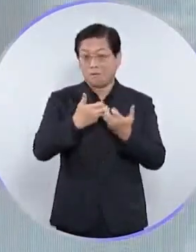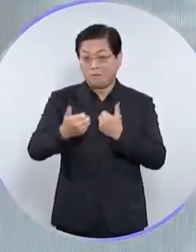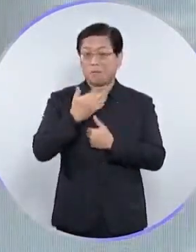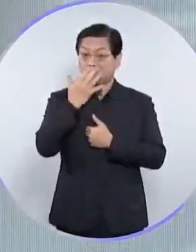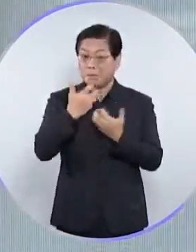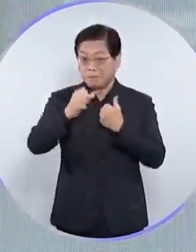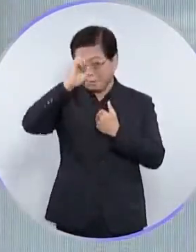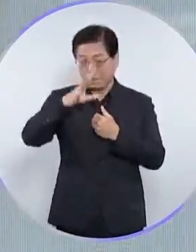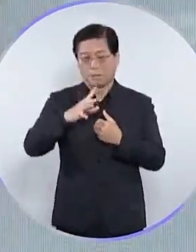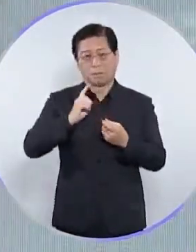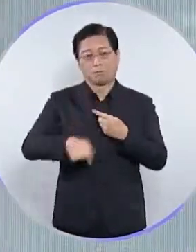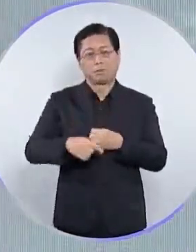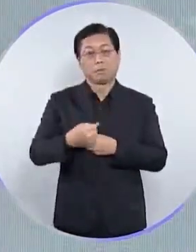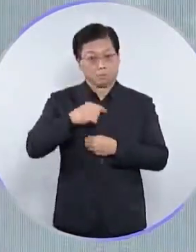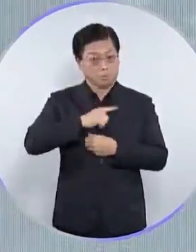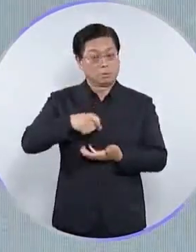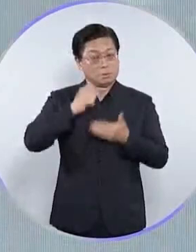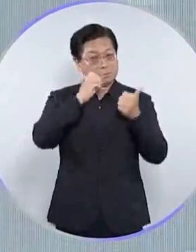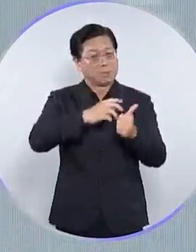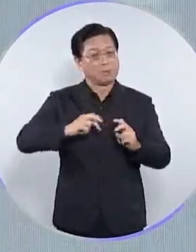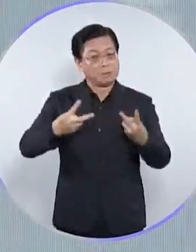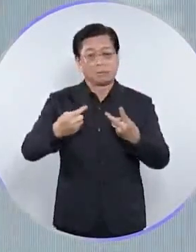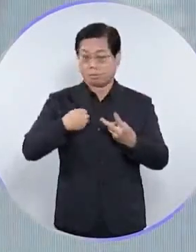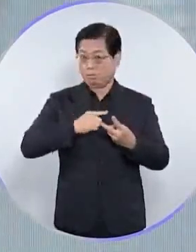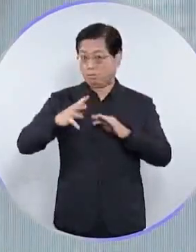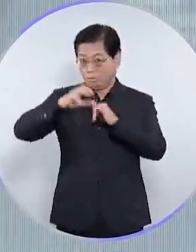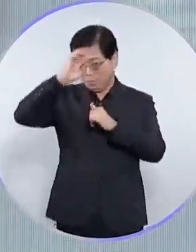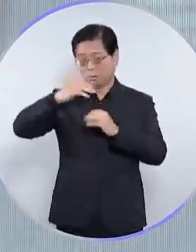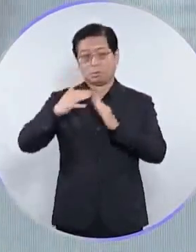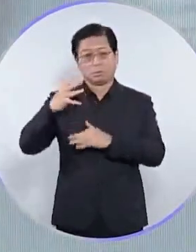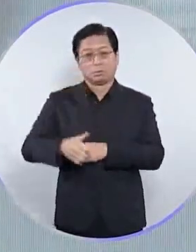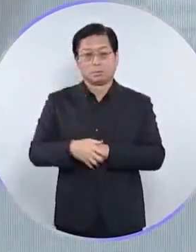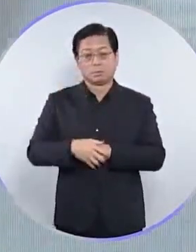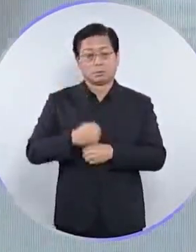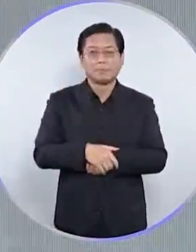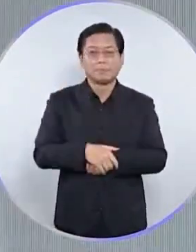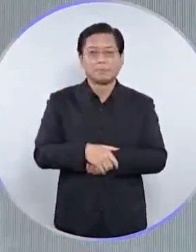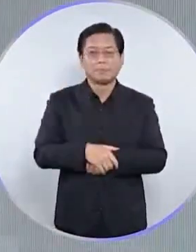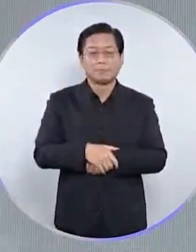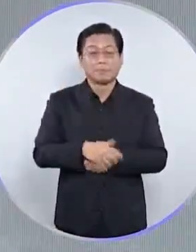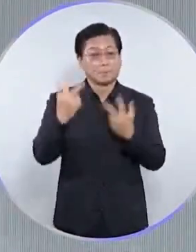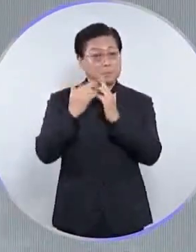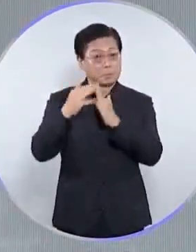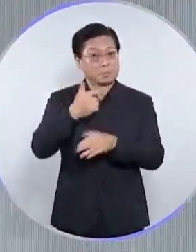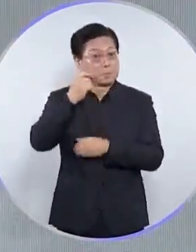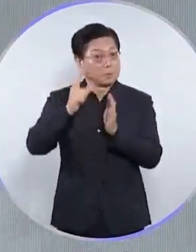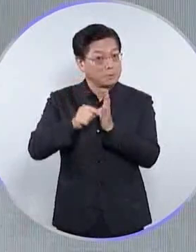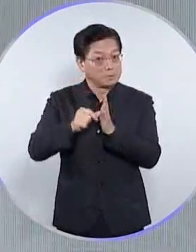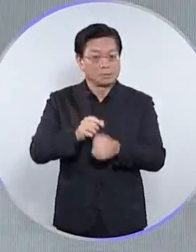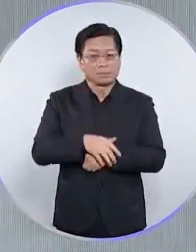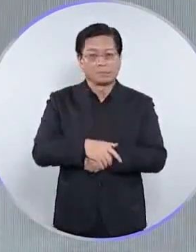派。我提出来建议，因为我是国民党的市长，拢无爱插我。新北市上困难的时